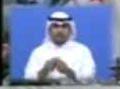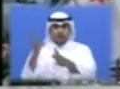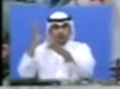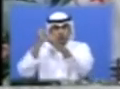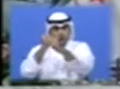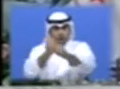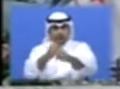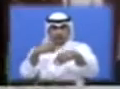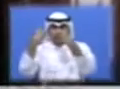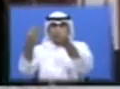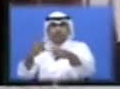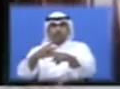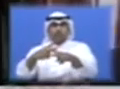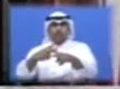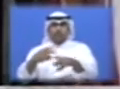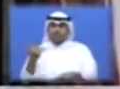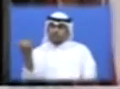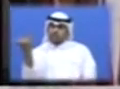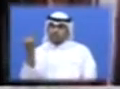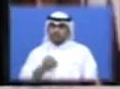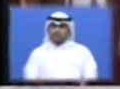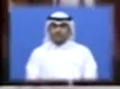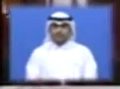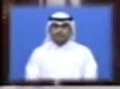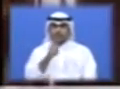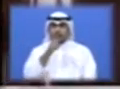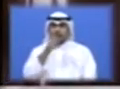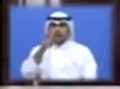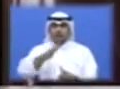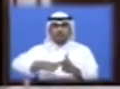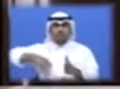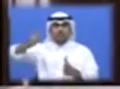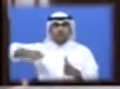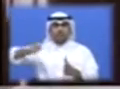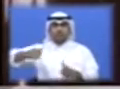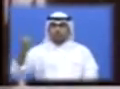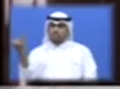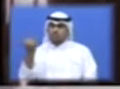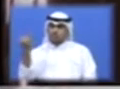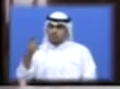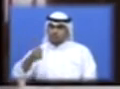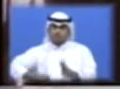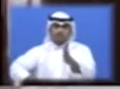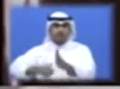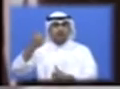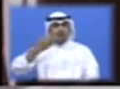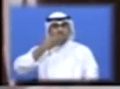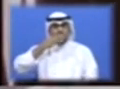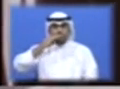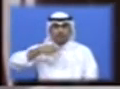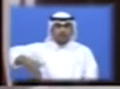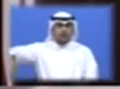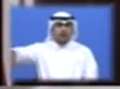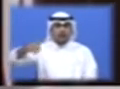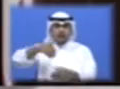التي تطبع كل مناحي الحياة الكويتية، وأكد أن مجلس الأمة جدير بالثقة التي وضعتها